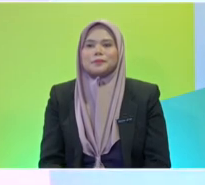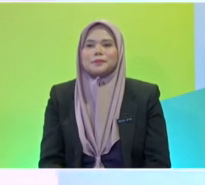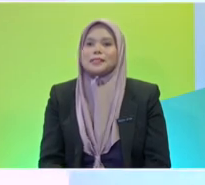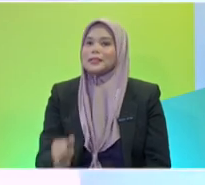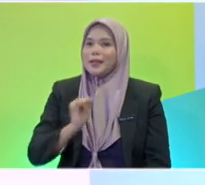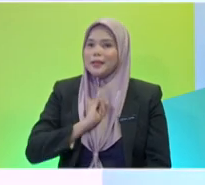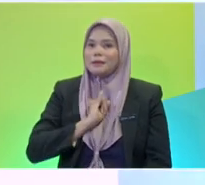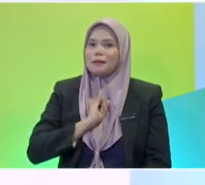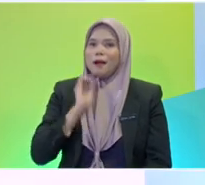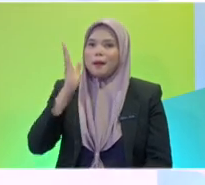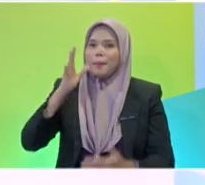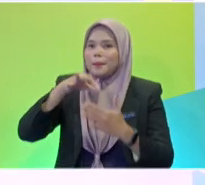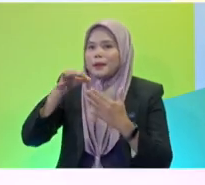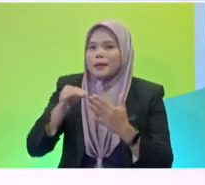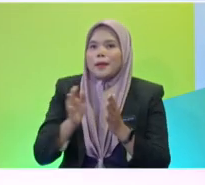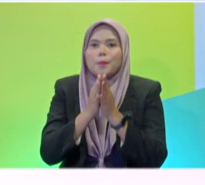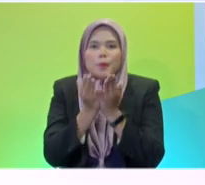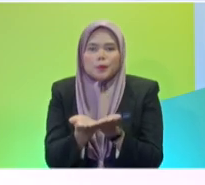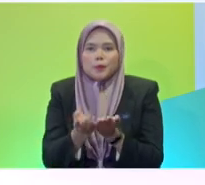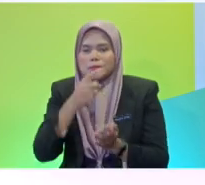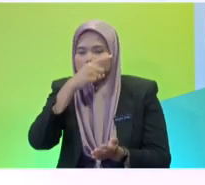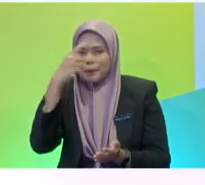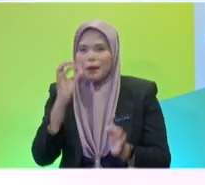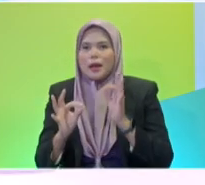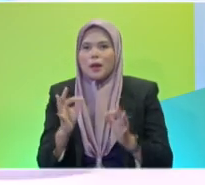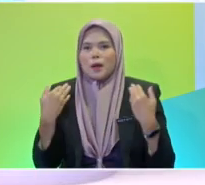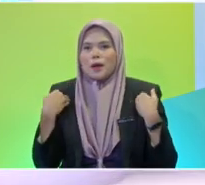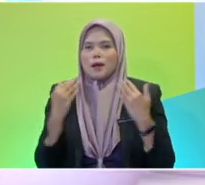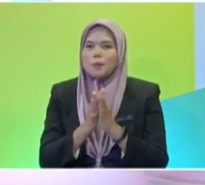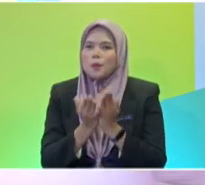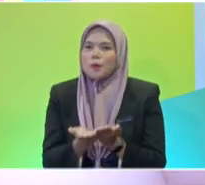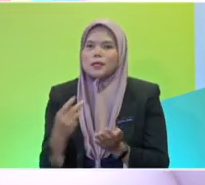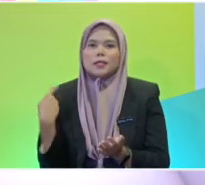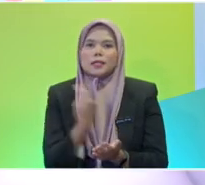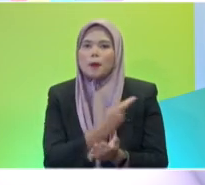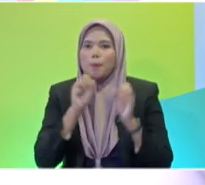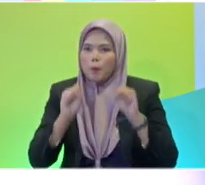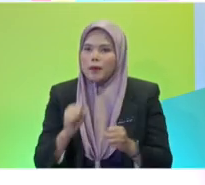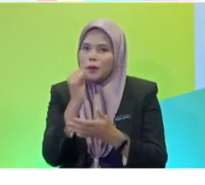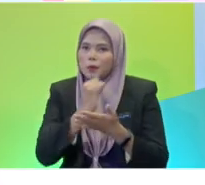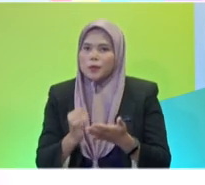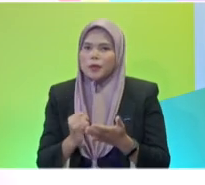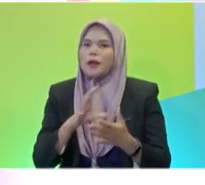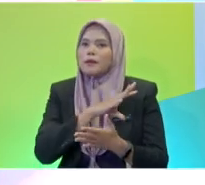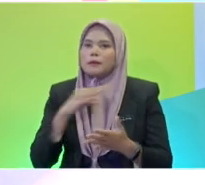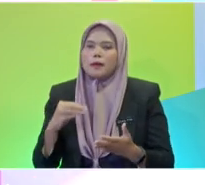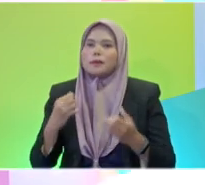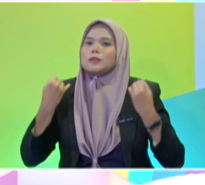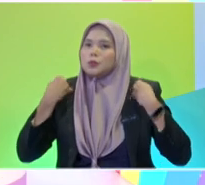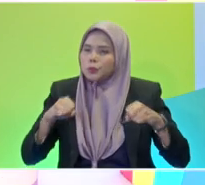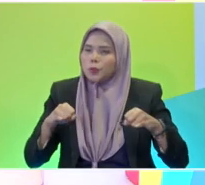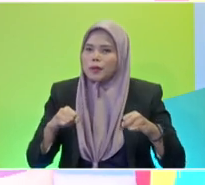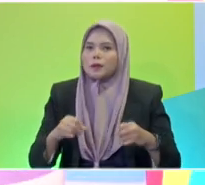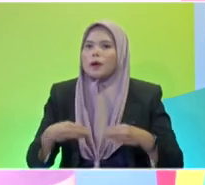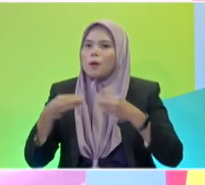saya akan memilih buku sebab kalau ada buku kita boleh lukis pasti jual ke orang dan ini kita